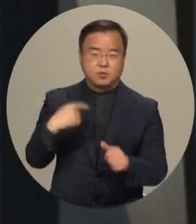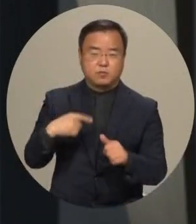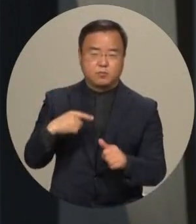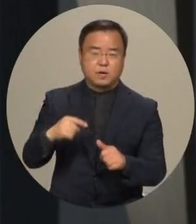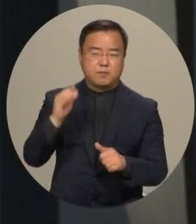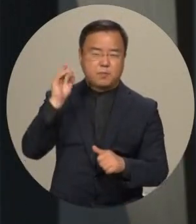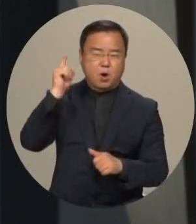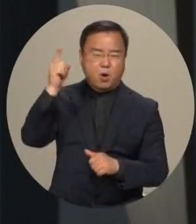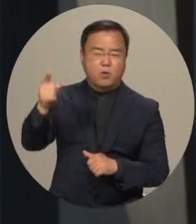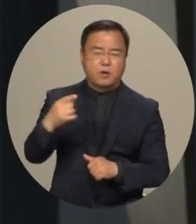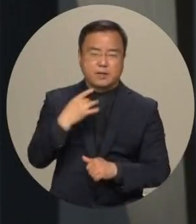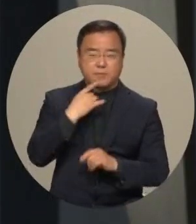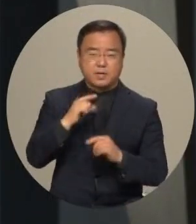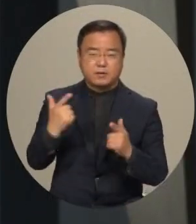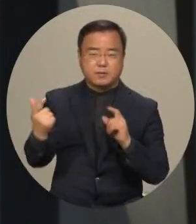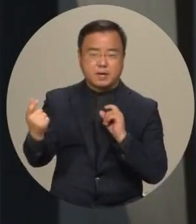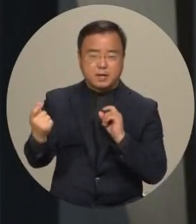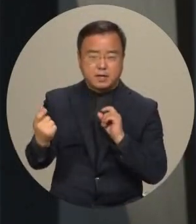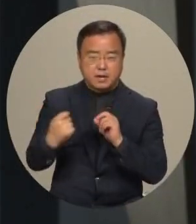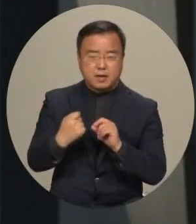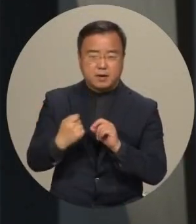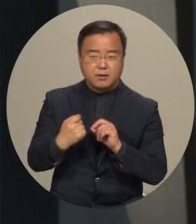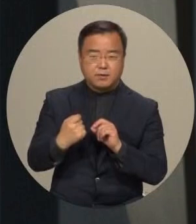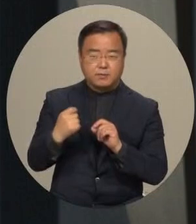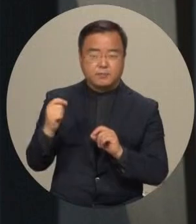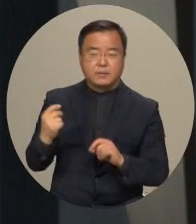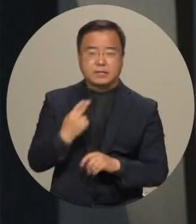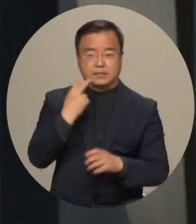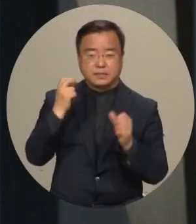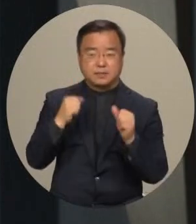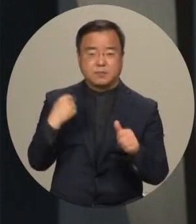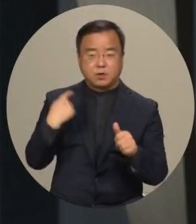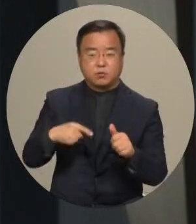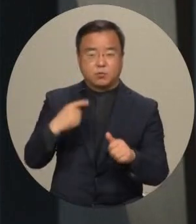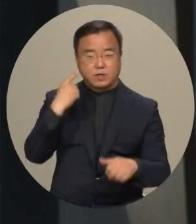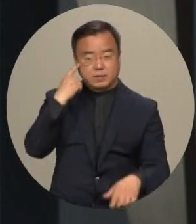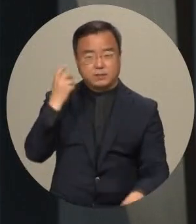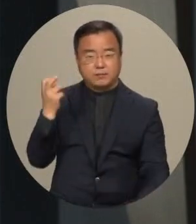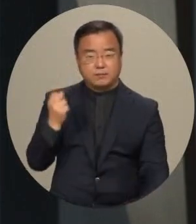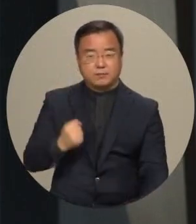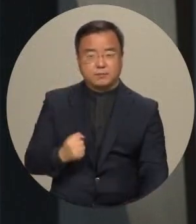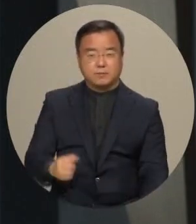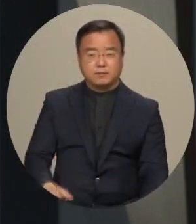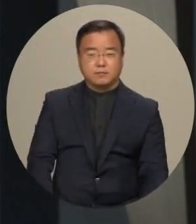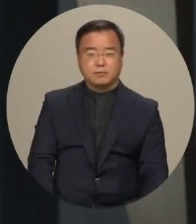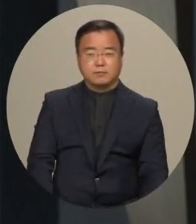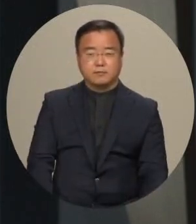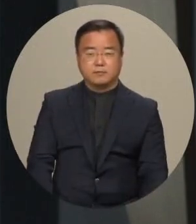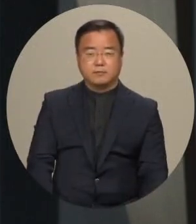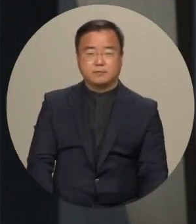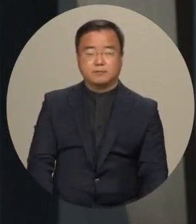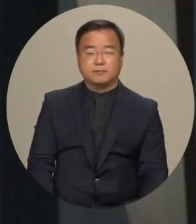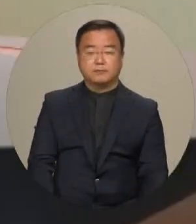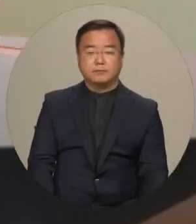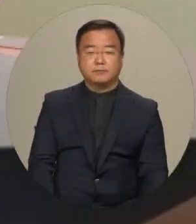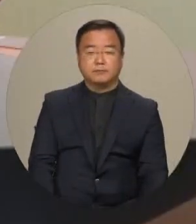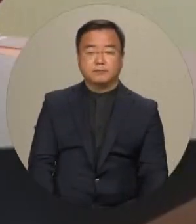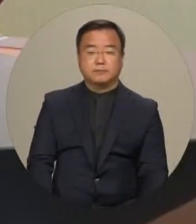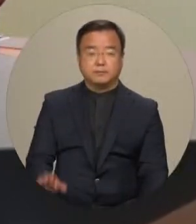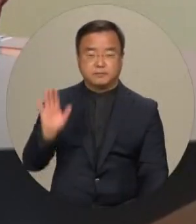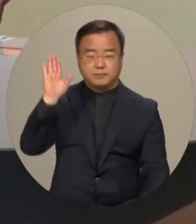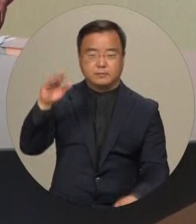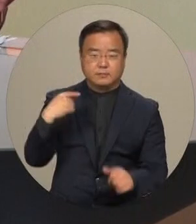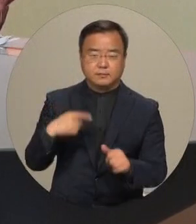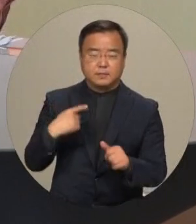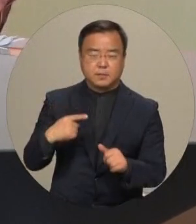멀리 있는 것만이 아니라 우리 가까이에 있는 또 살아 숨쉬는 그런 교육들이 아닐까라는 그런 이야기를 하고 싶었습니다네 미래교육은